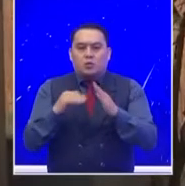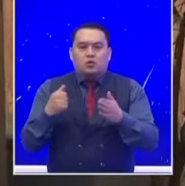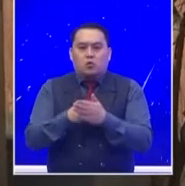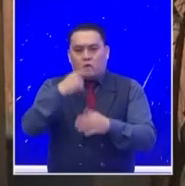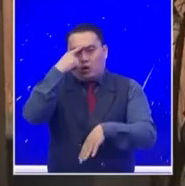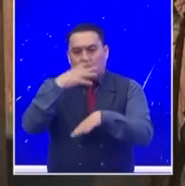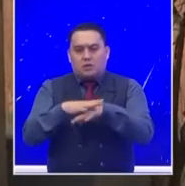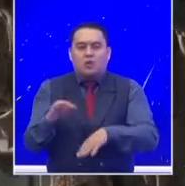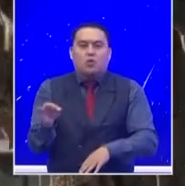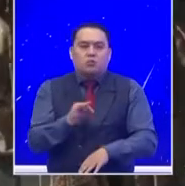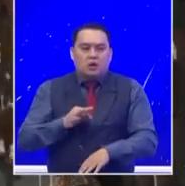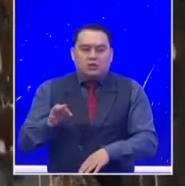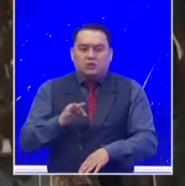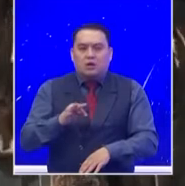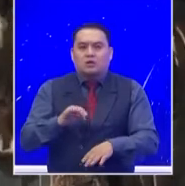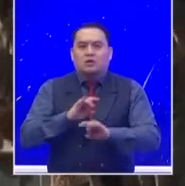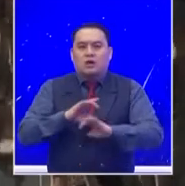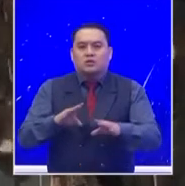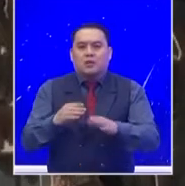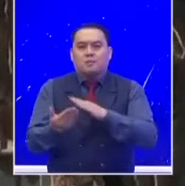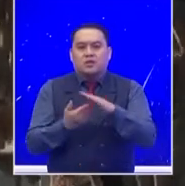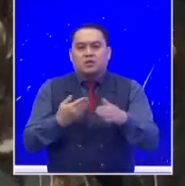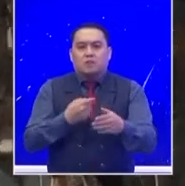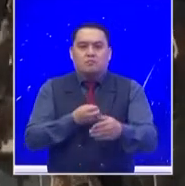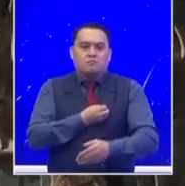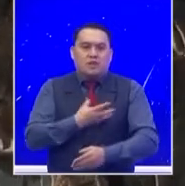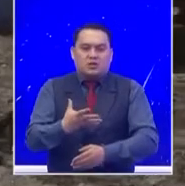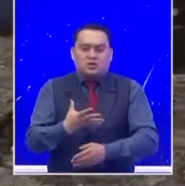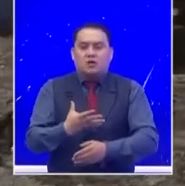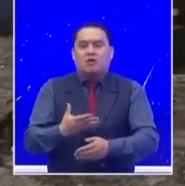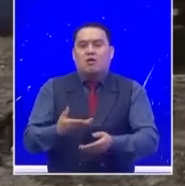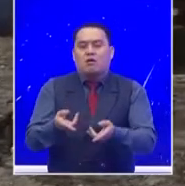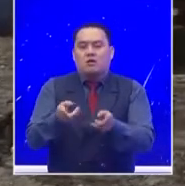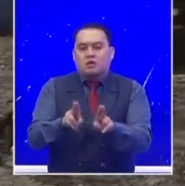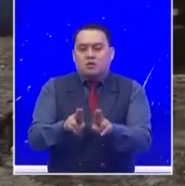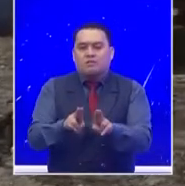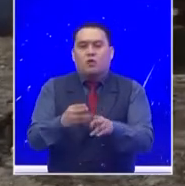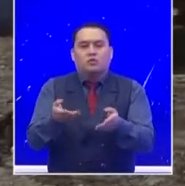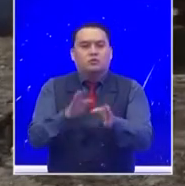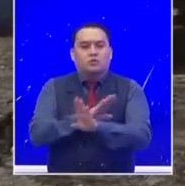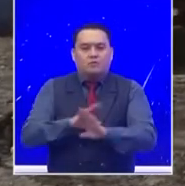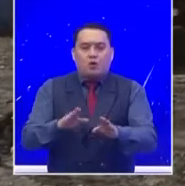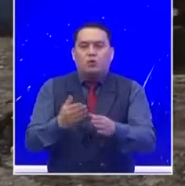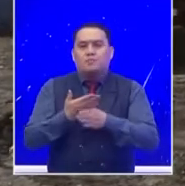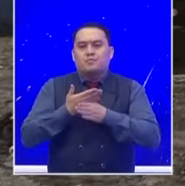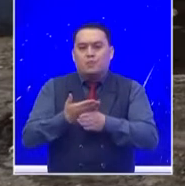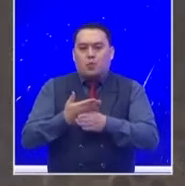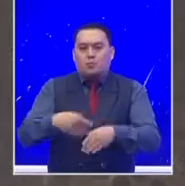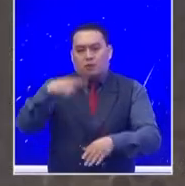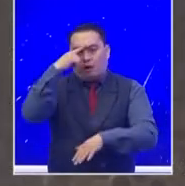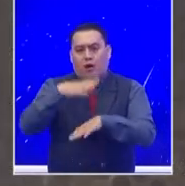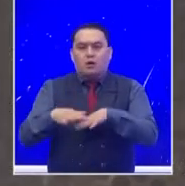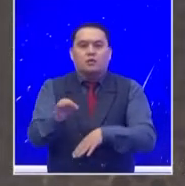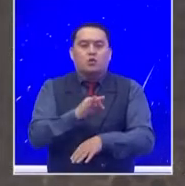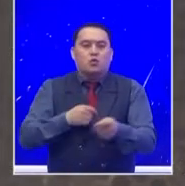акима Алматинской области. Амандык Баталов призвал меценатов не оставаться равнодушными и протянуть руку помощи. На призыв главы региона